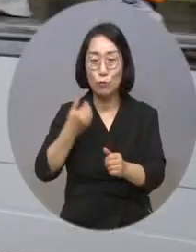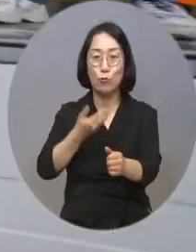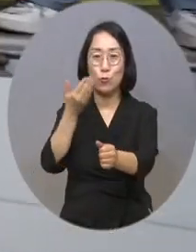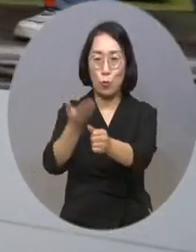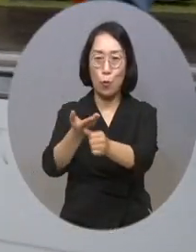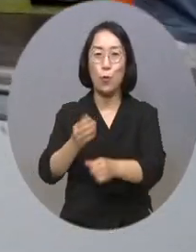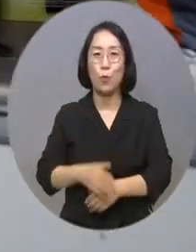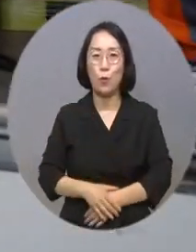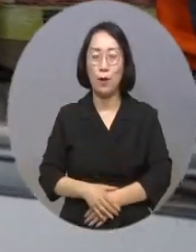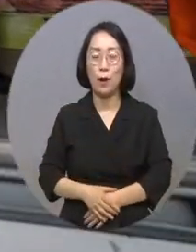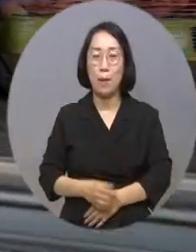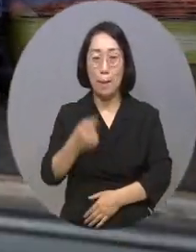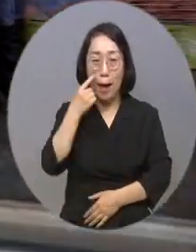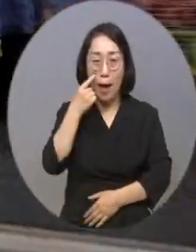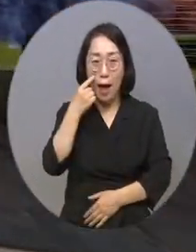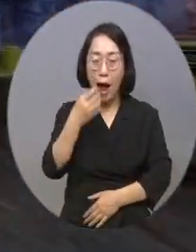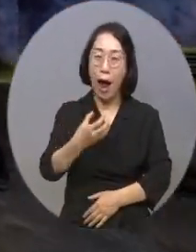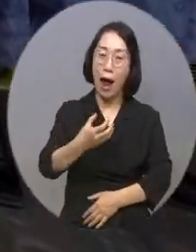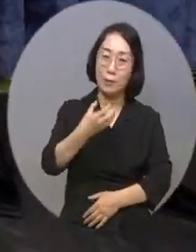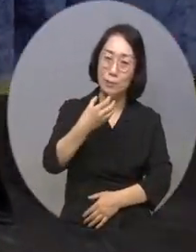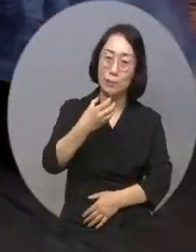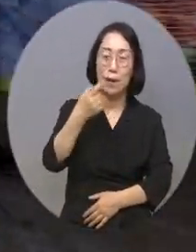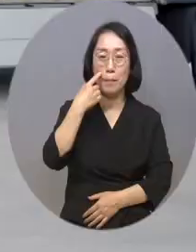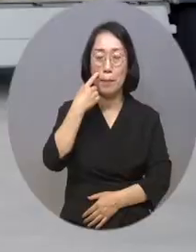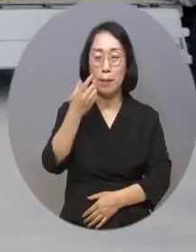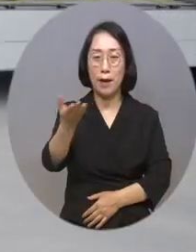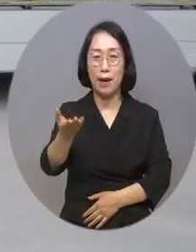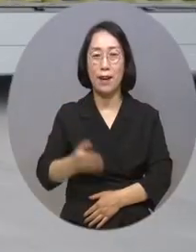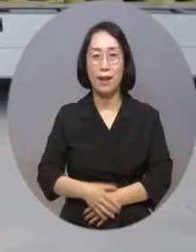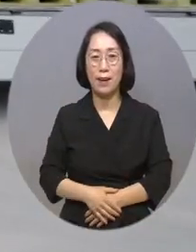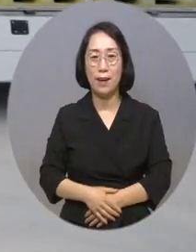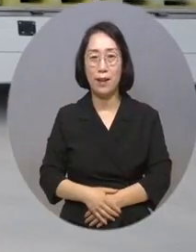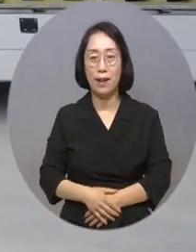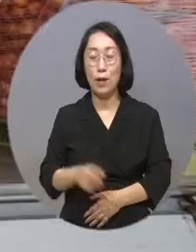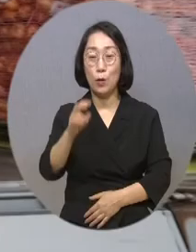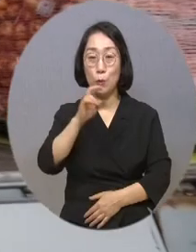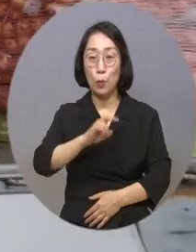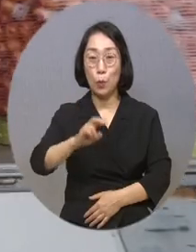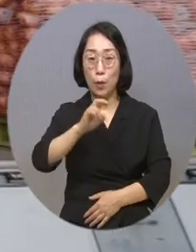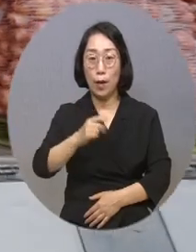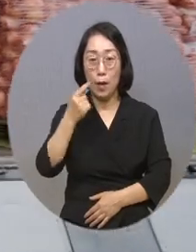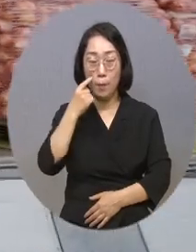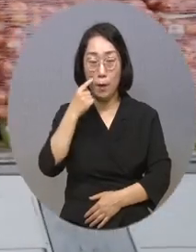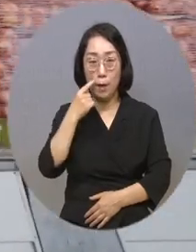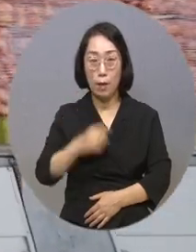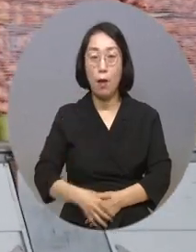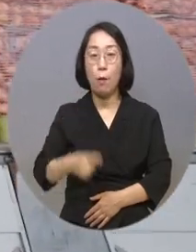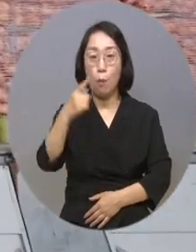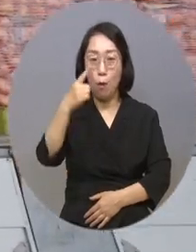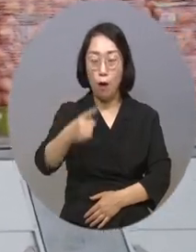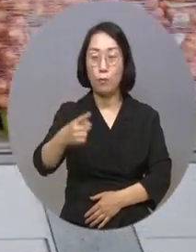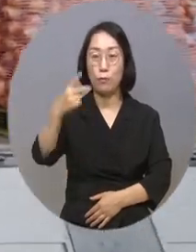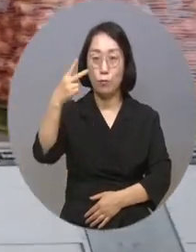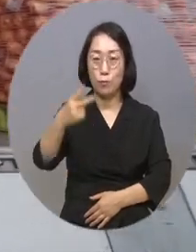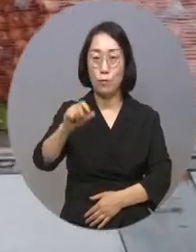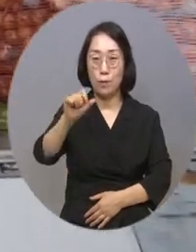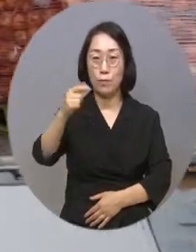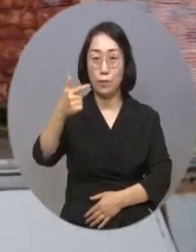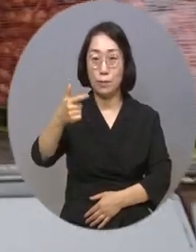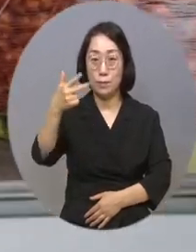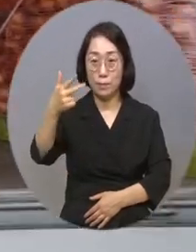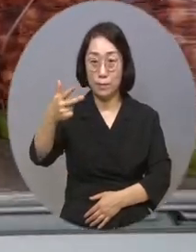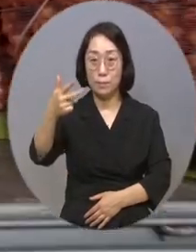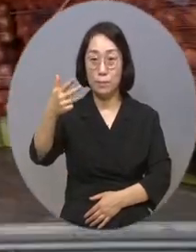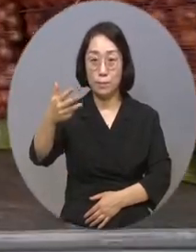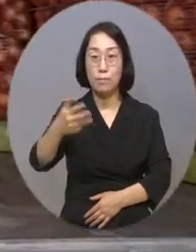여기야, 여기. 물고 해야지. 지금 어떻게 하죠, 근데? 자, 노래하고 갈게요. 1, 2, 3, 4, 5,